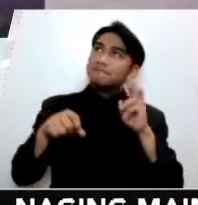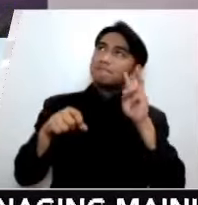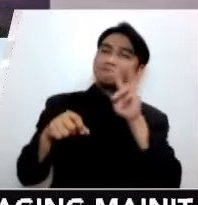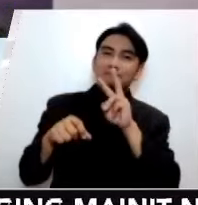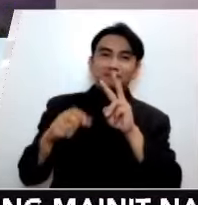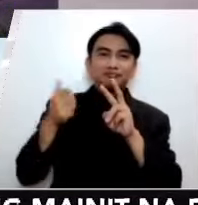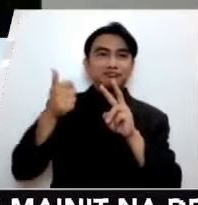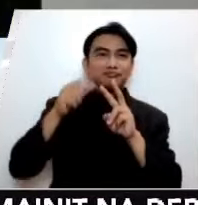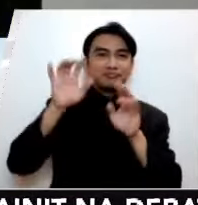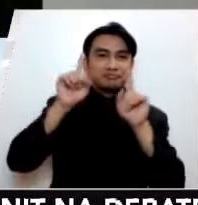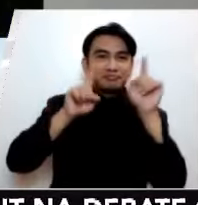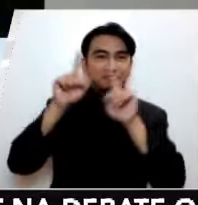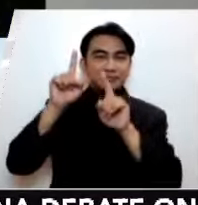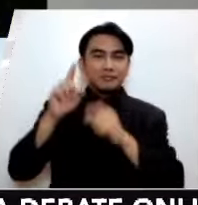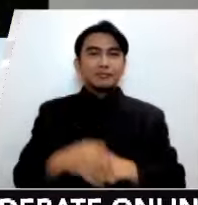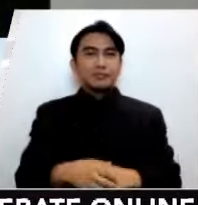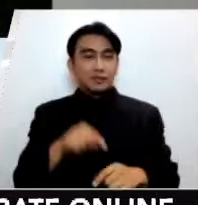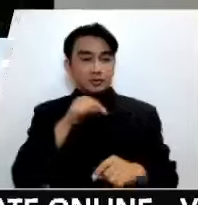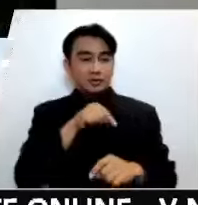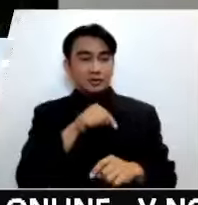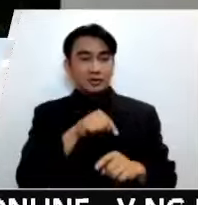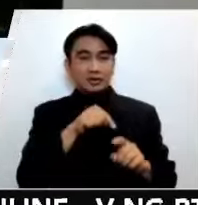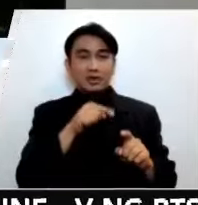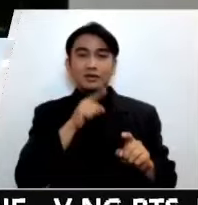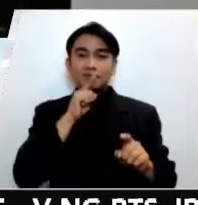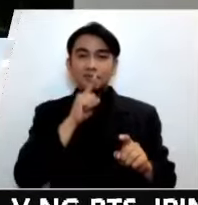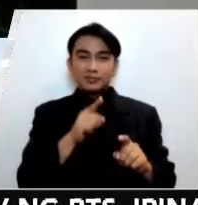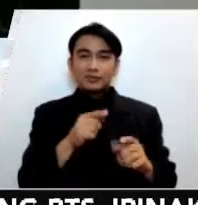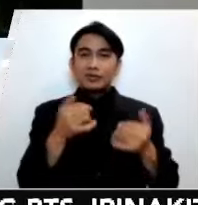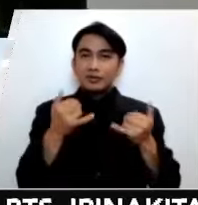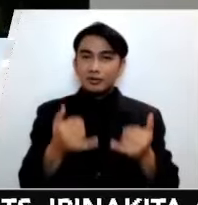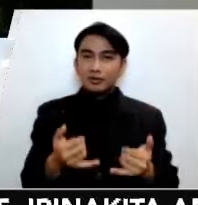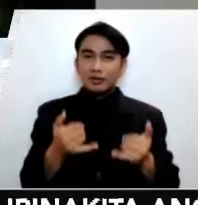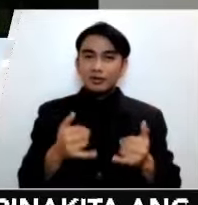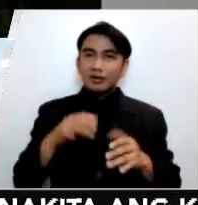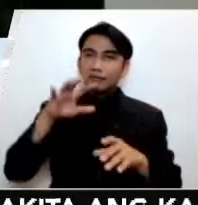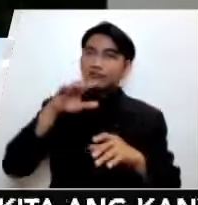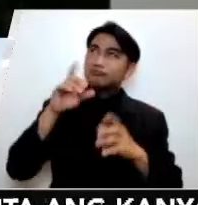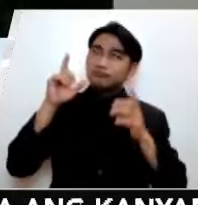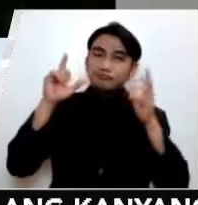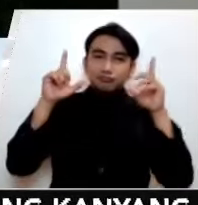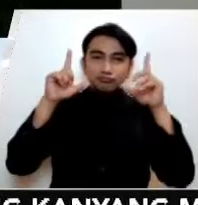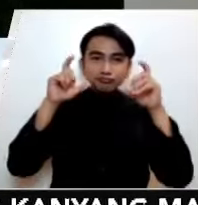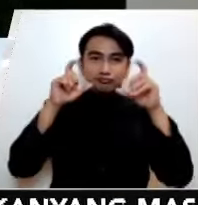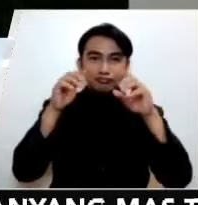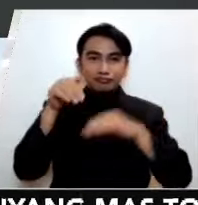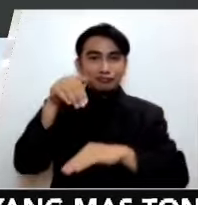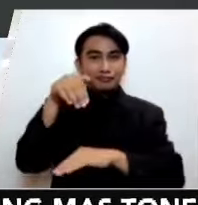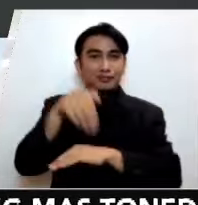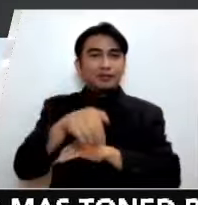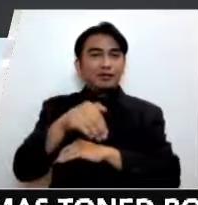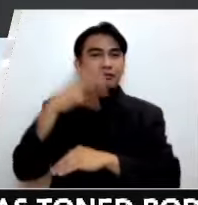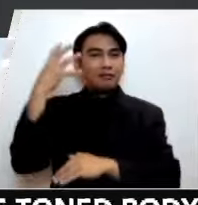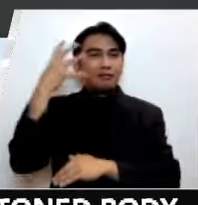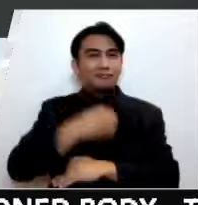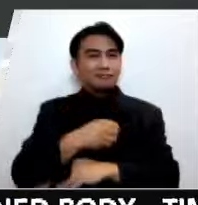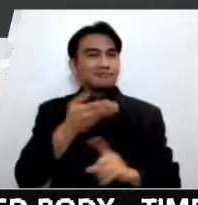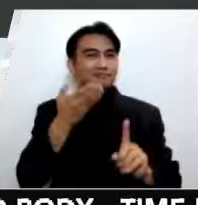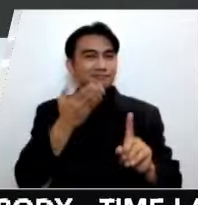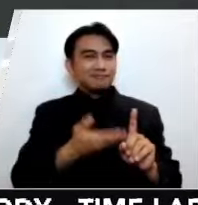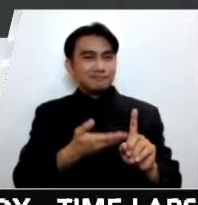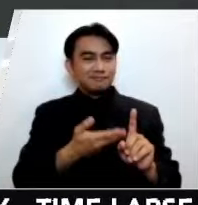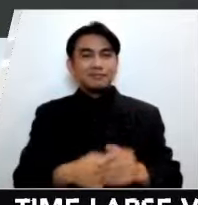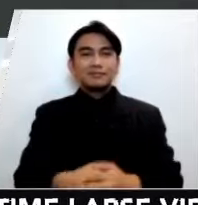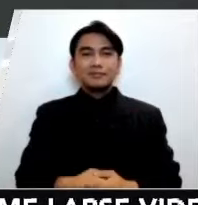maging astronaut naging pundasyon sa night sky photography skills ni Carl. Sabi ko, oras na siguro